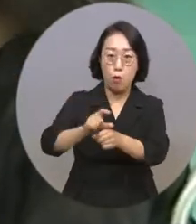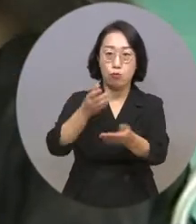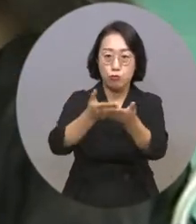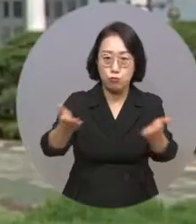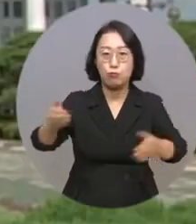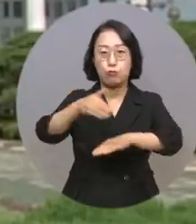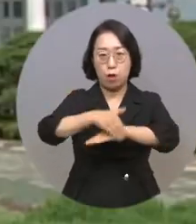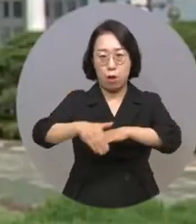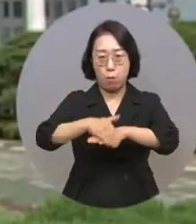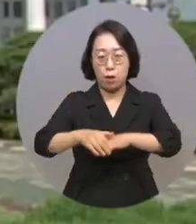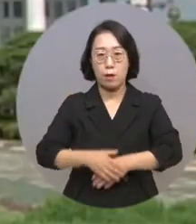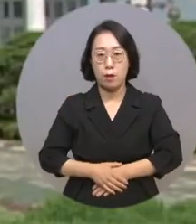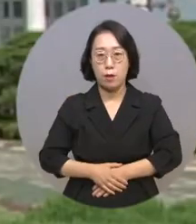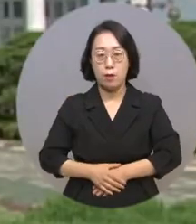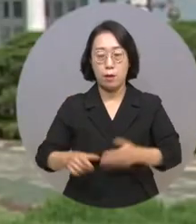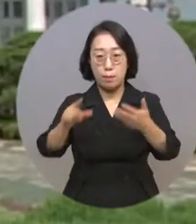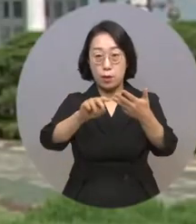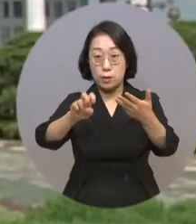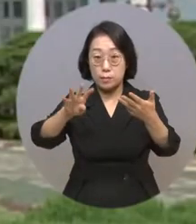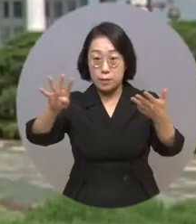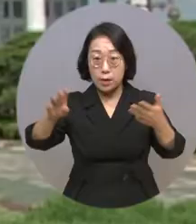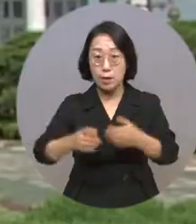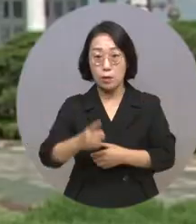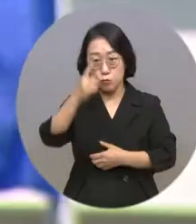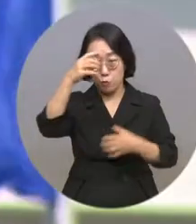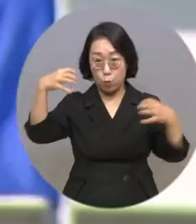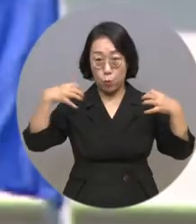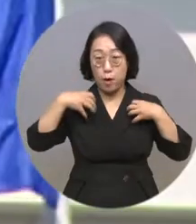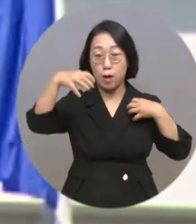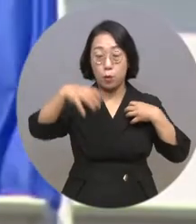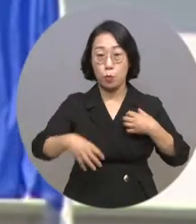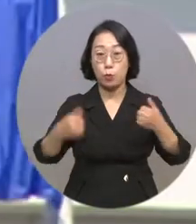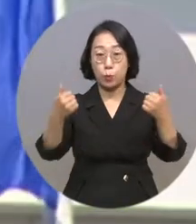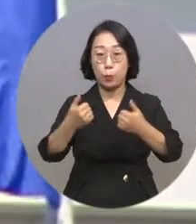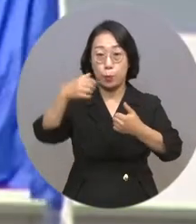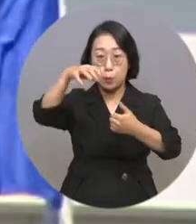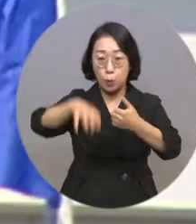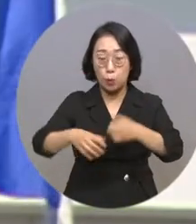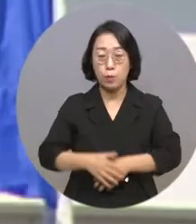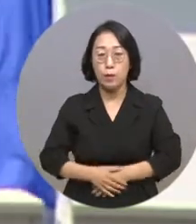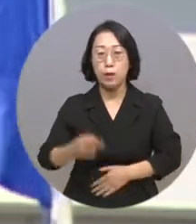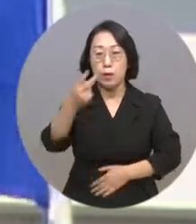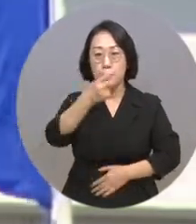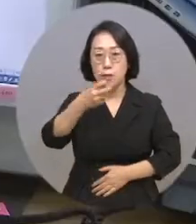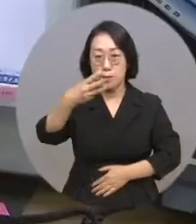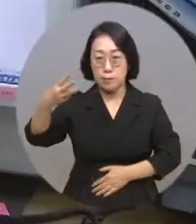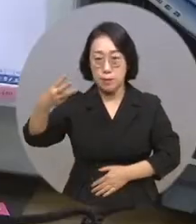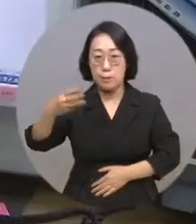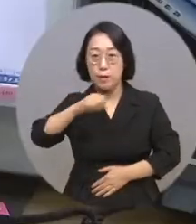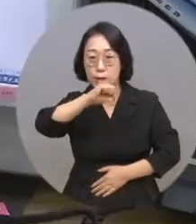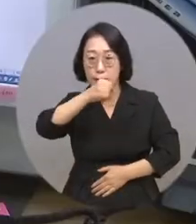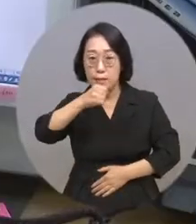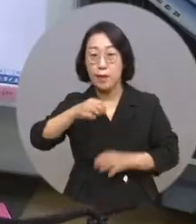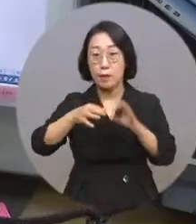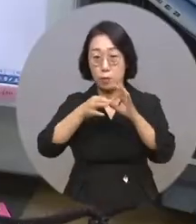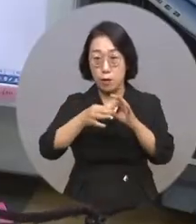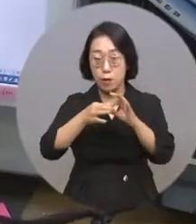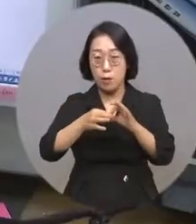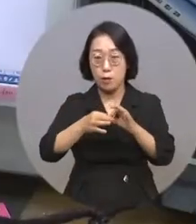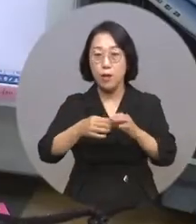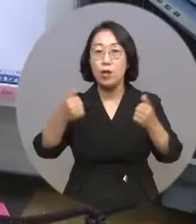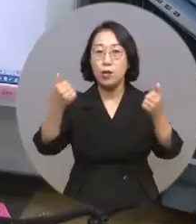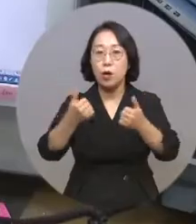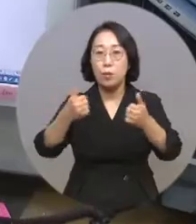했습니다. 지난 8월 24일 국회 본관에서 이 같은 내용을 담은 2023년도 예산안 관련